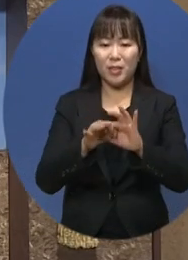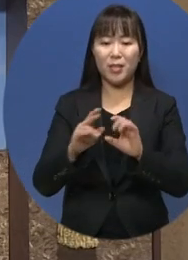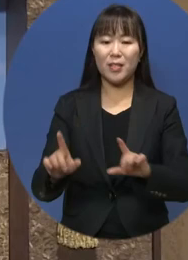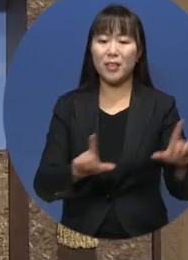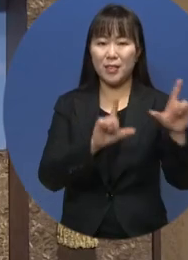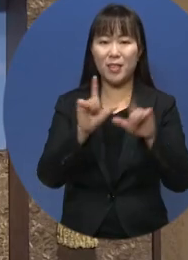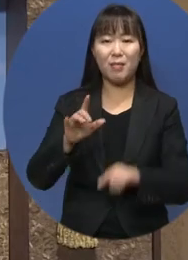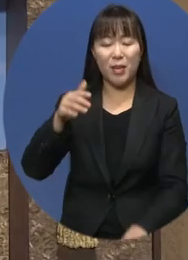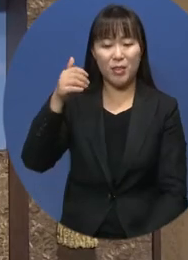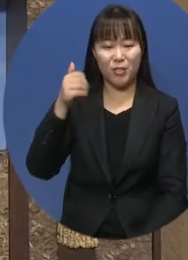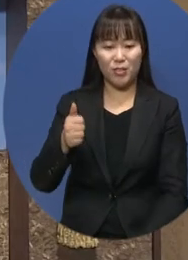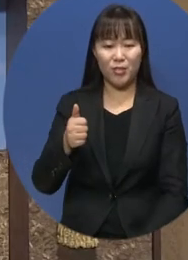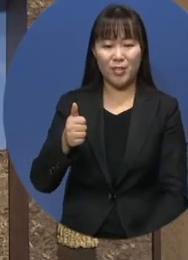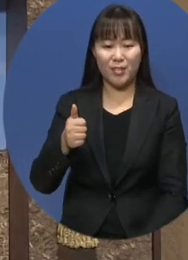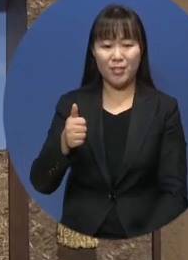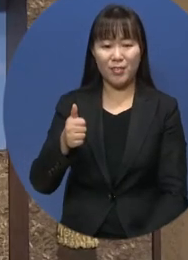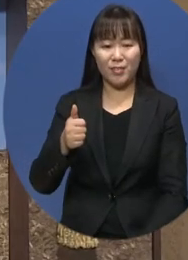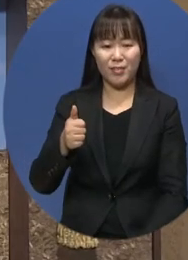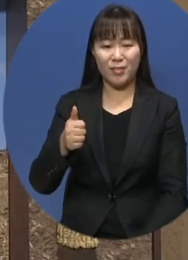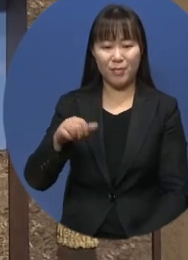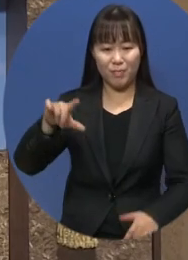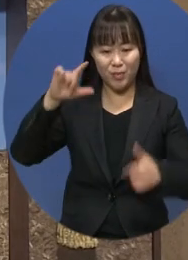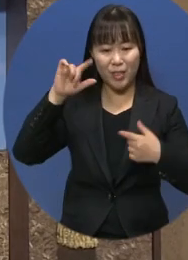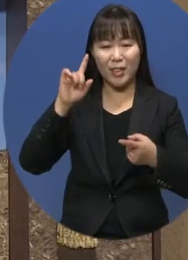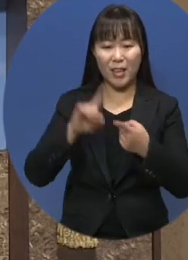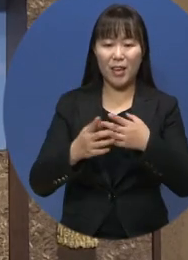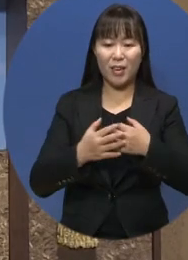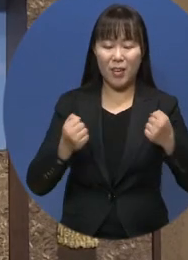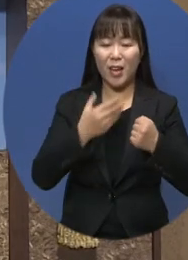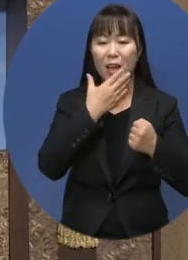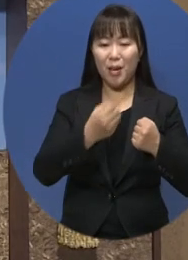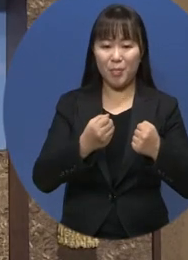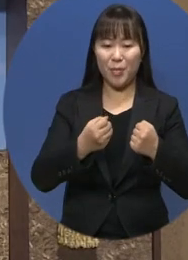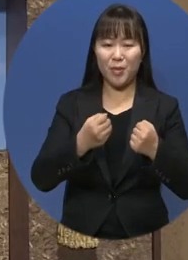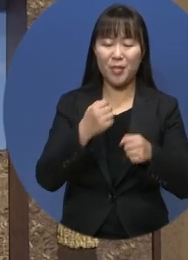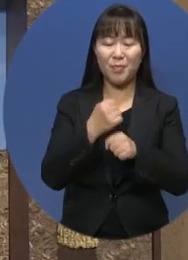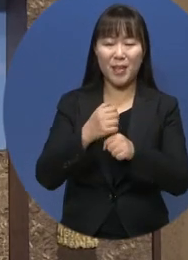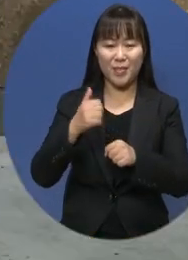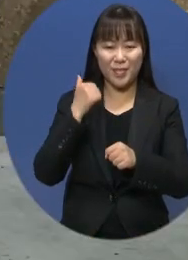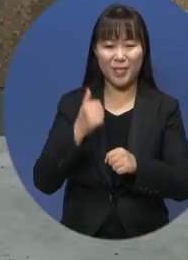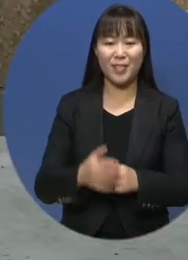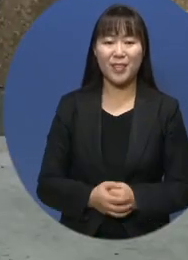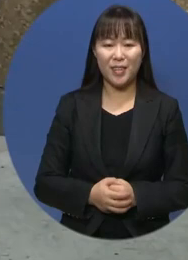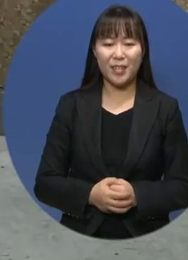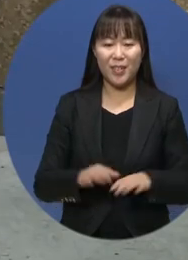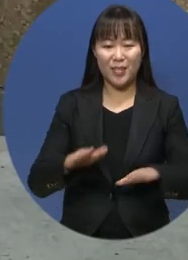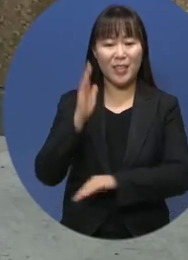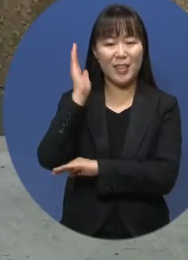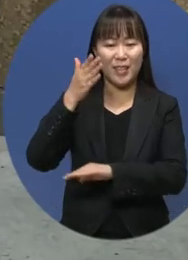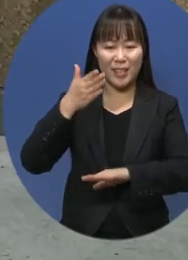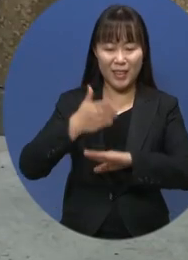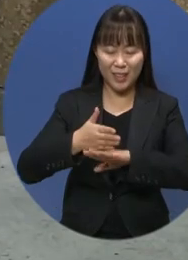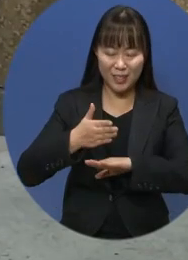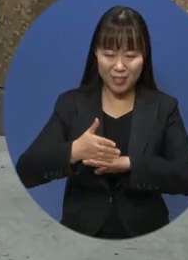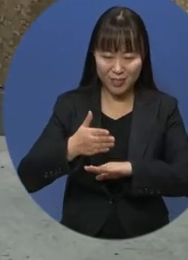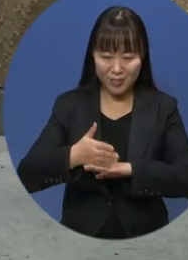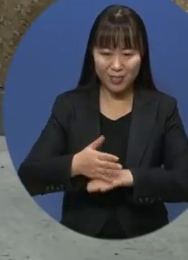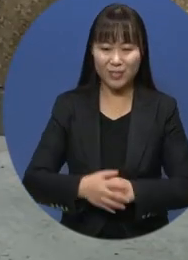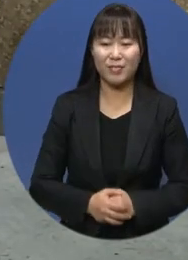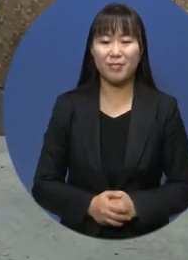통해서 삶의 주인으로 주인공으로 건강하고 행복 을 만듭시다 4 언어의 말씀 감사합니다